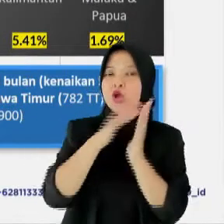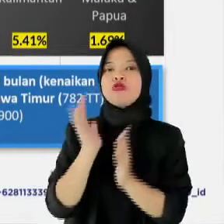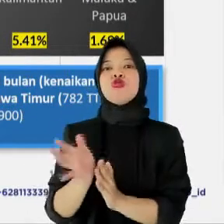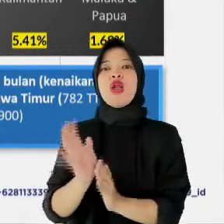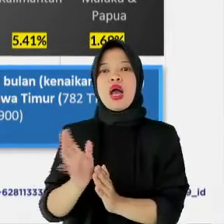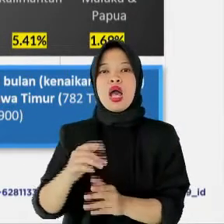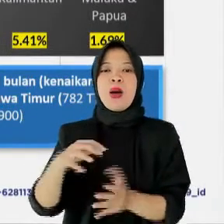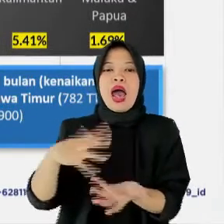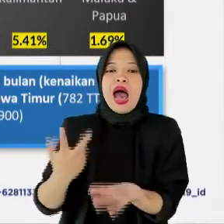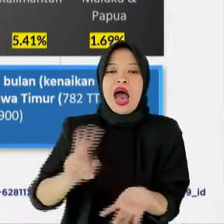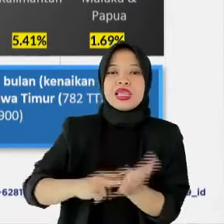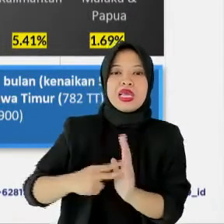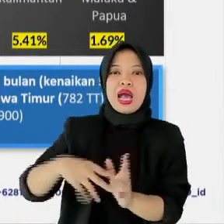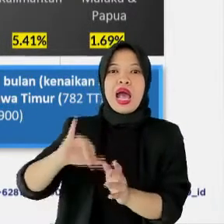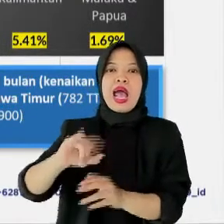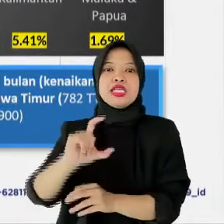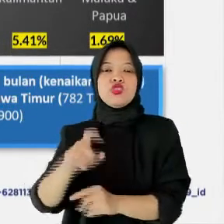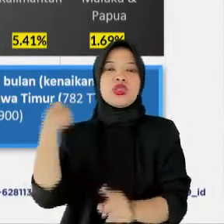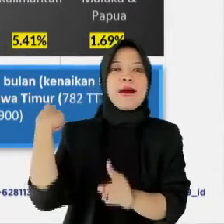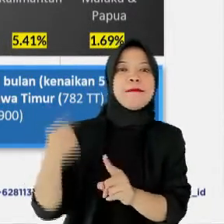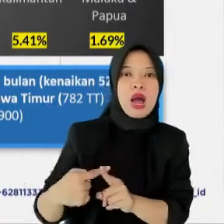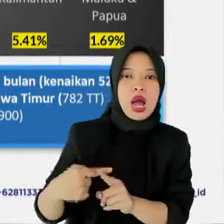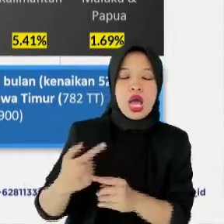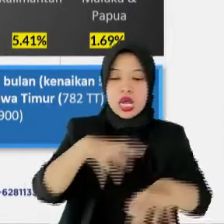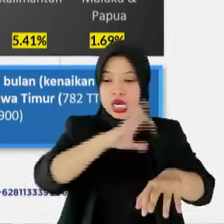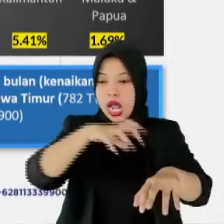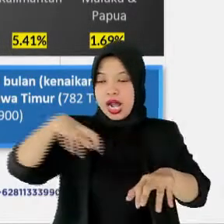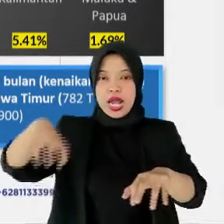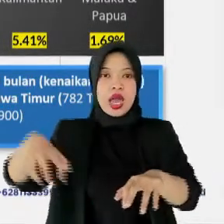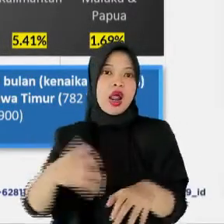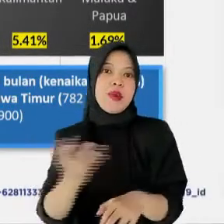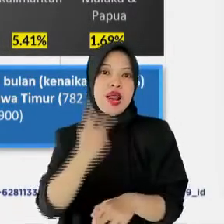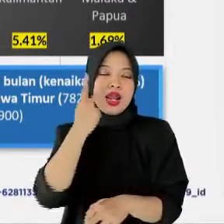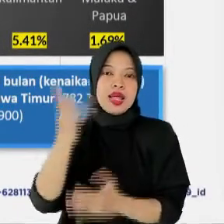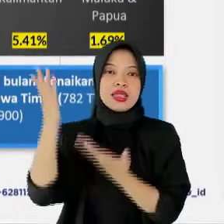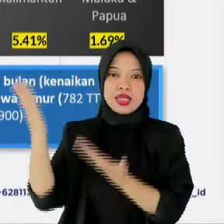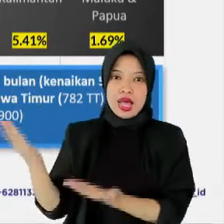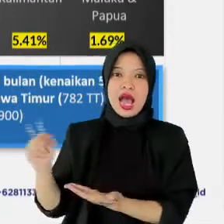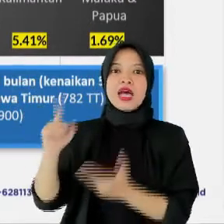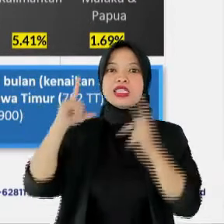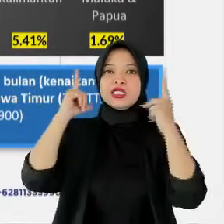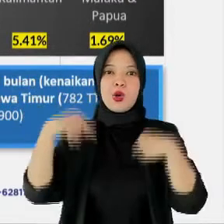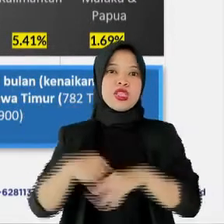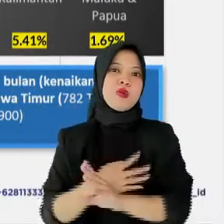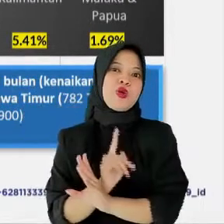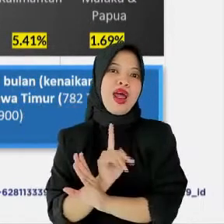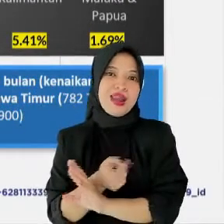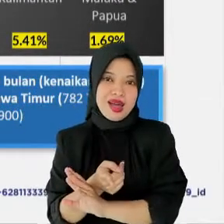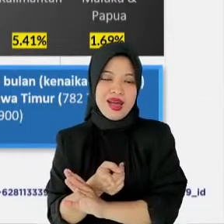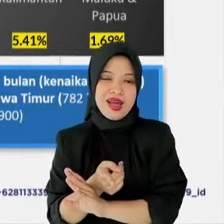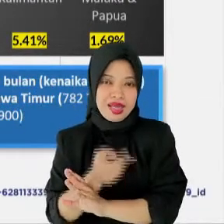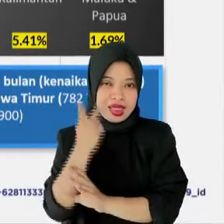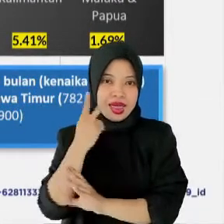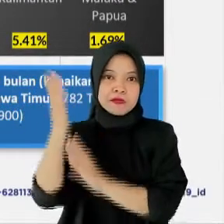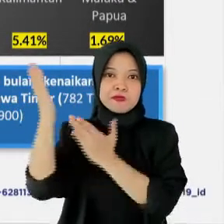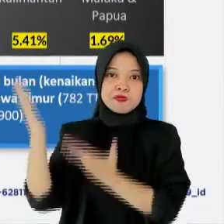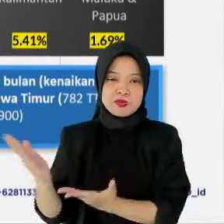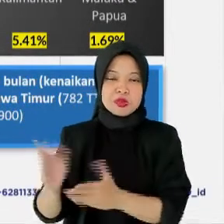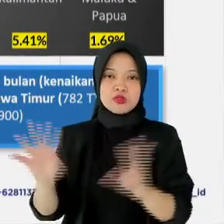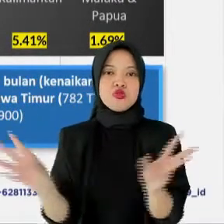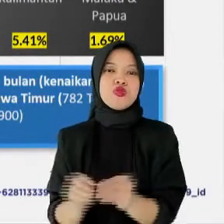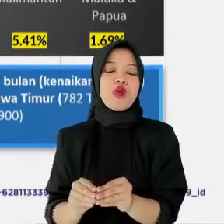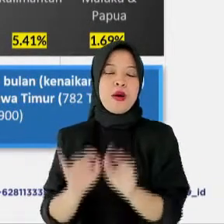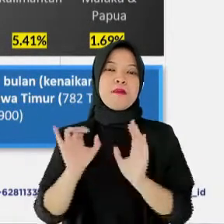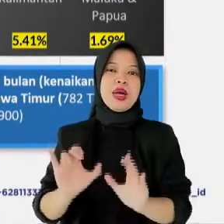penambahan jumlah ICU yang ada di daerah-daerah. Di sini kita bisa lihat ada Jawa Timur, ini juga secara jumlah paling